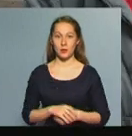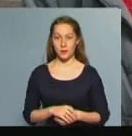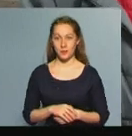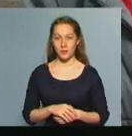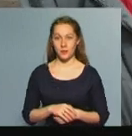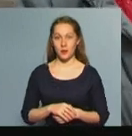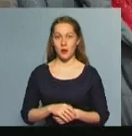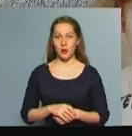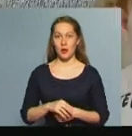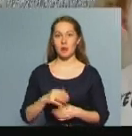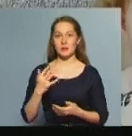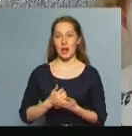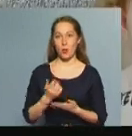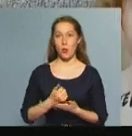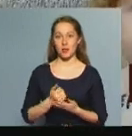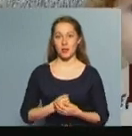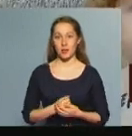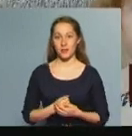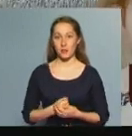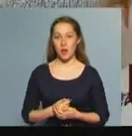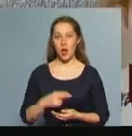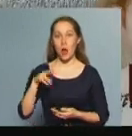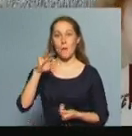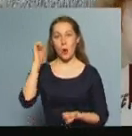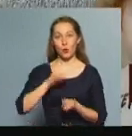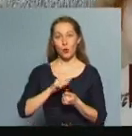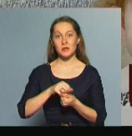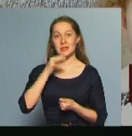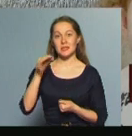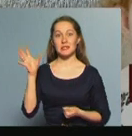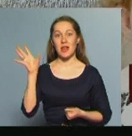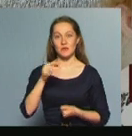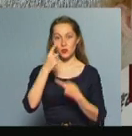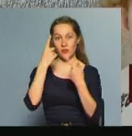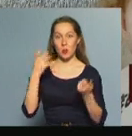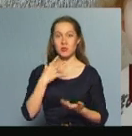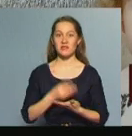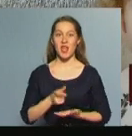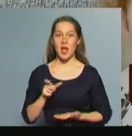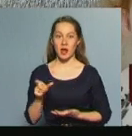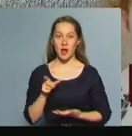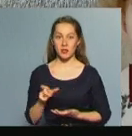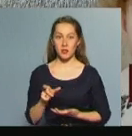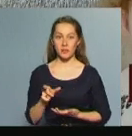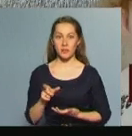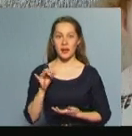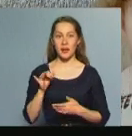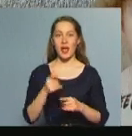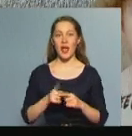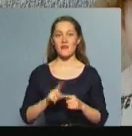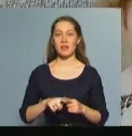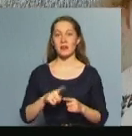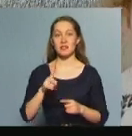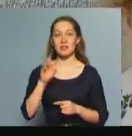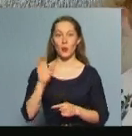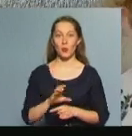Не работав, заработали. По глупости сообщила все данные карты. В этот же момент секунда